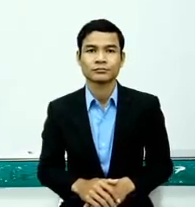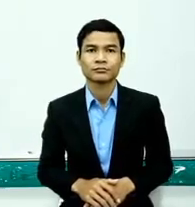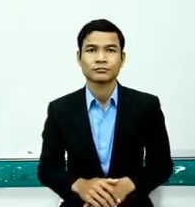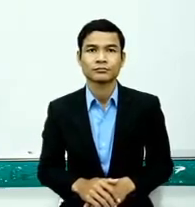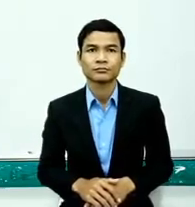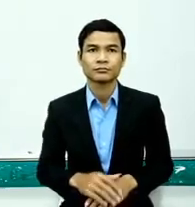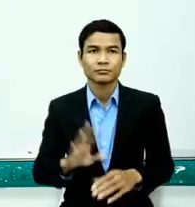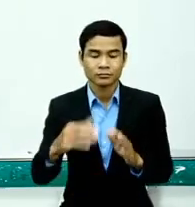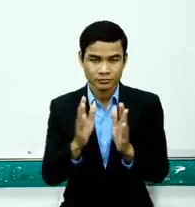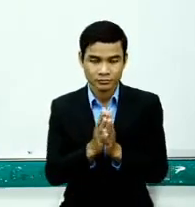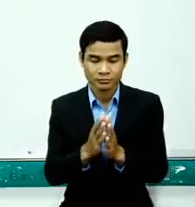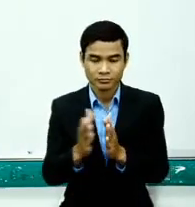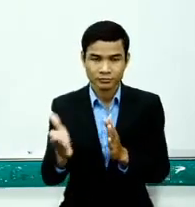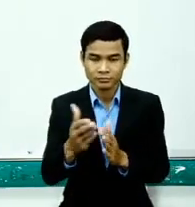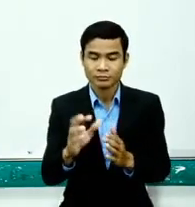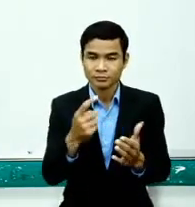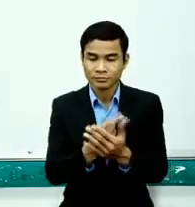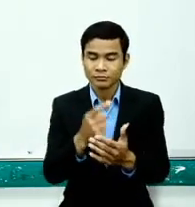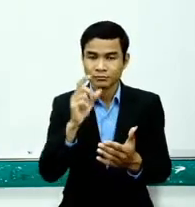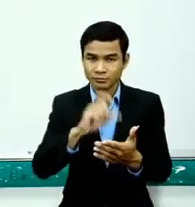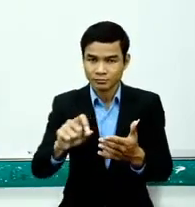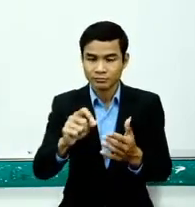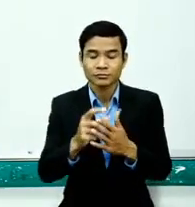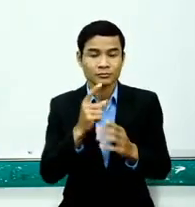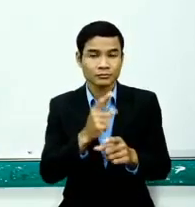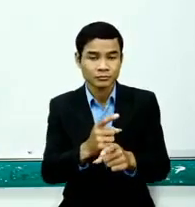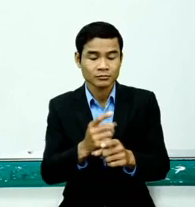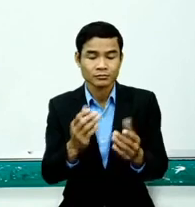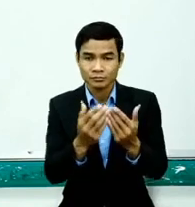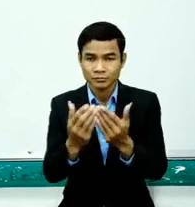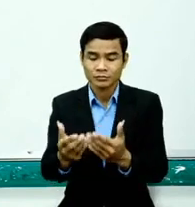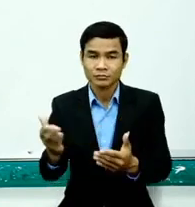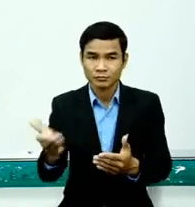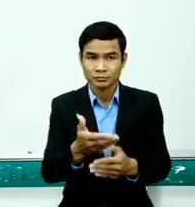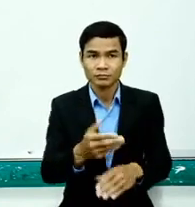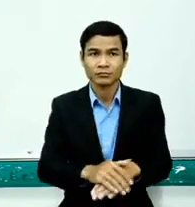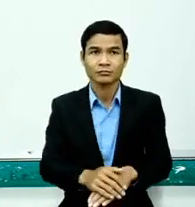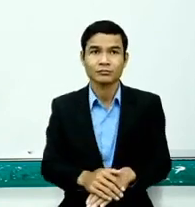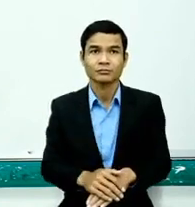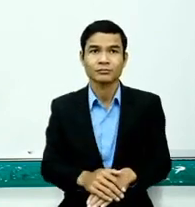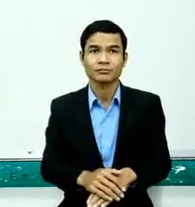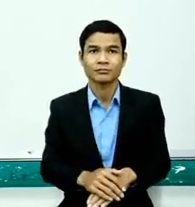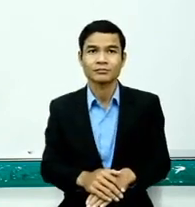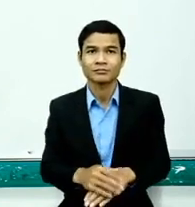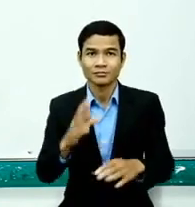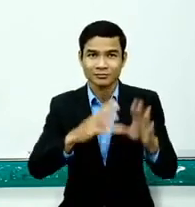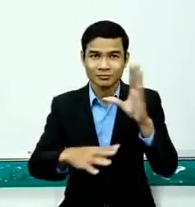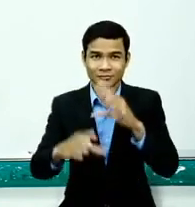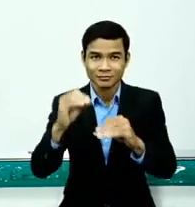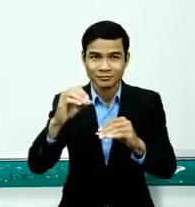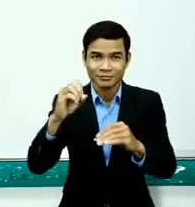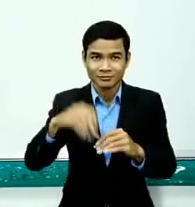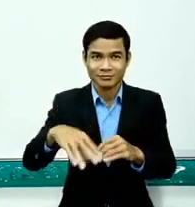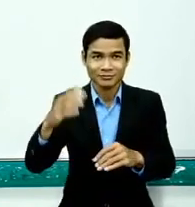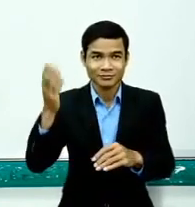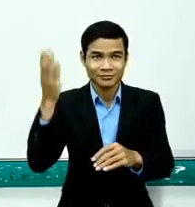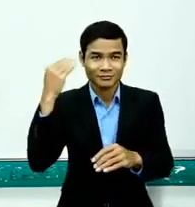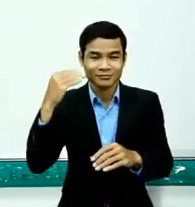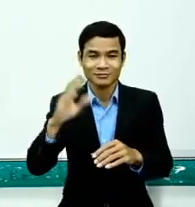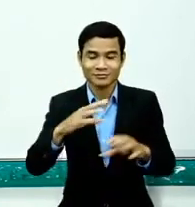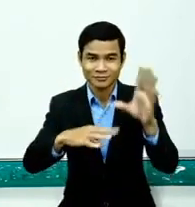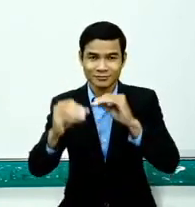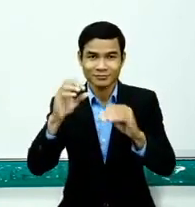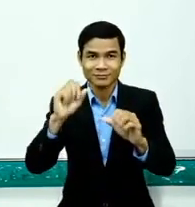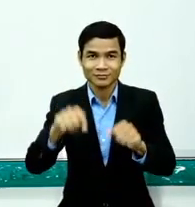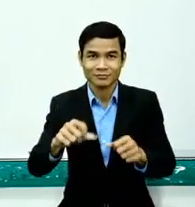Chà, con lại bán cho rúm, sơ xê tạm an á. Nhân dựng bán, chà, riêng bị thằng ngày mốt cứ con bán sơ xê, hát chè